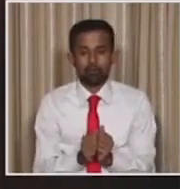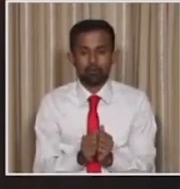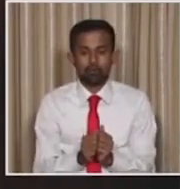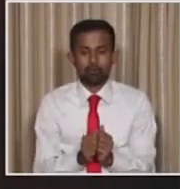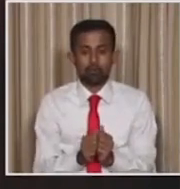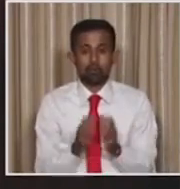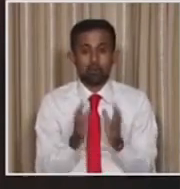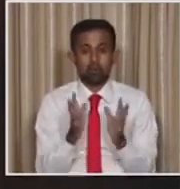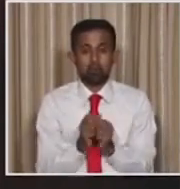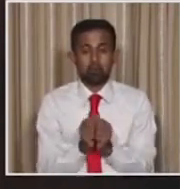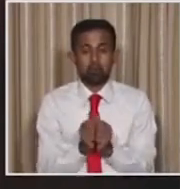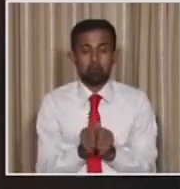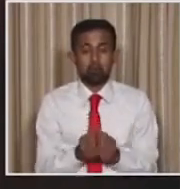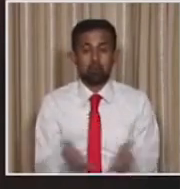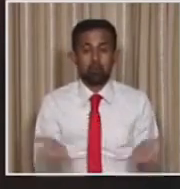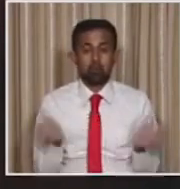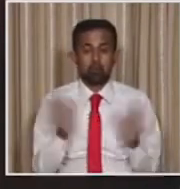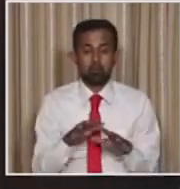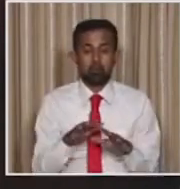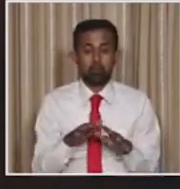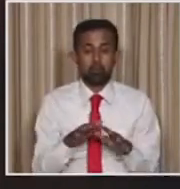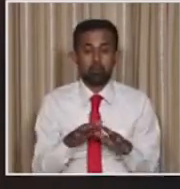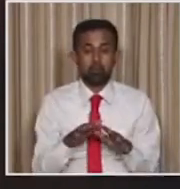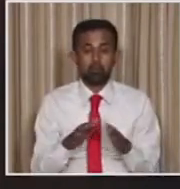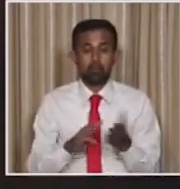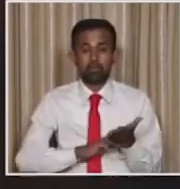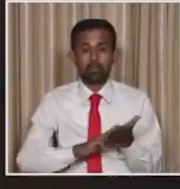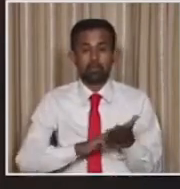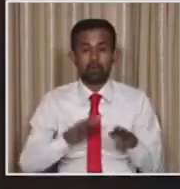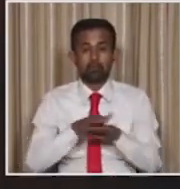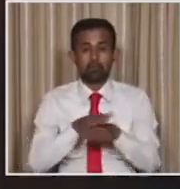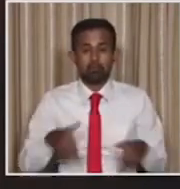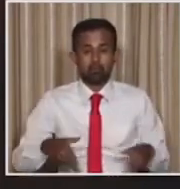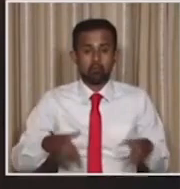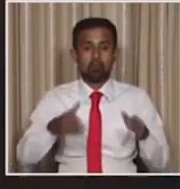මඩ ගොහරුවක් උඩ කොන්ක්‍රීට් පාරක් දානවා වගේ වැඩක්.